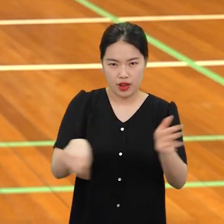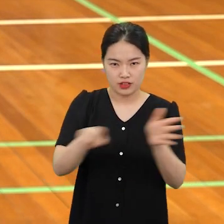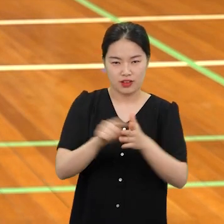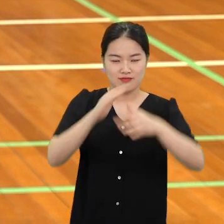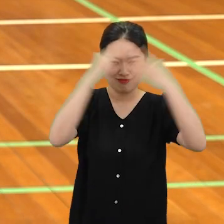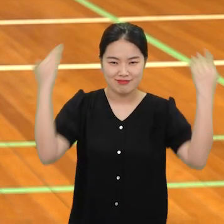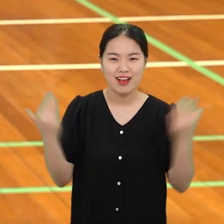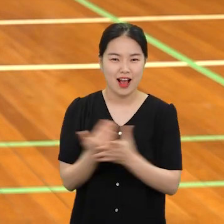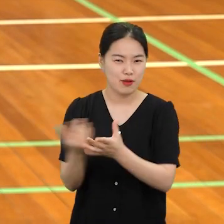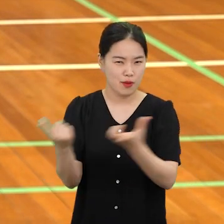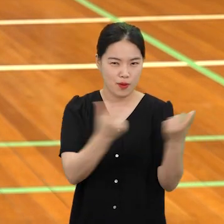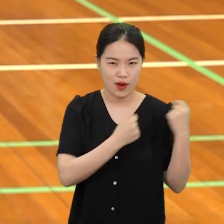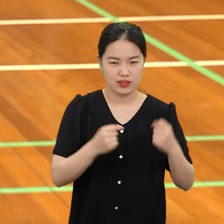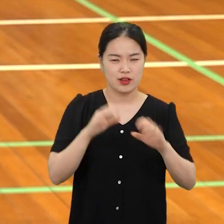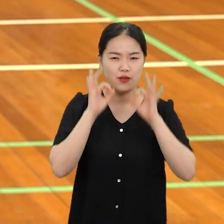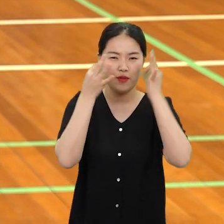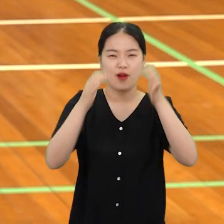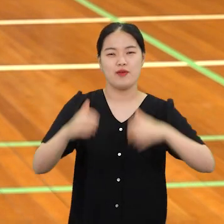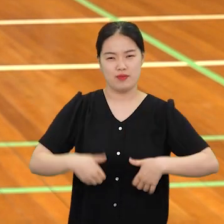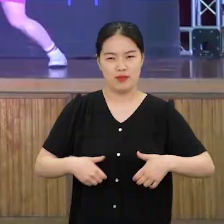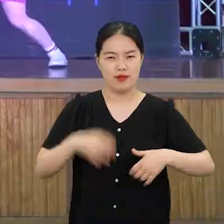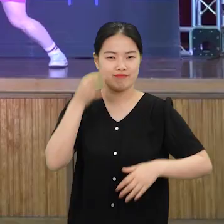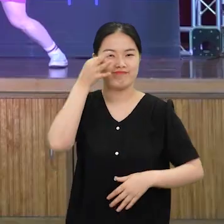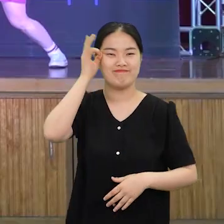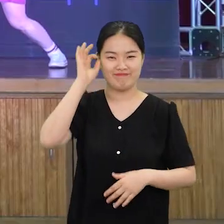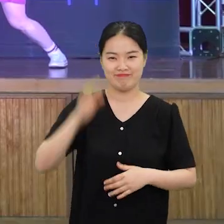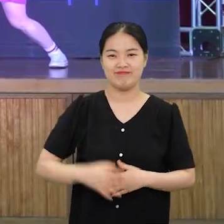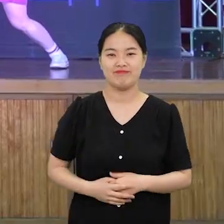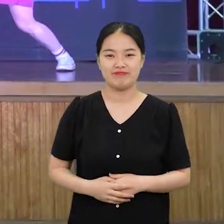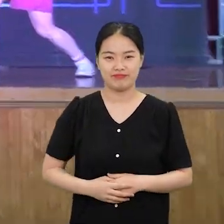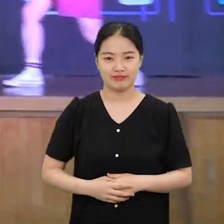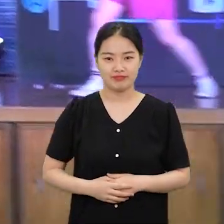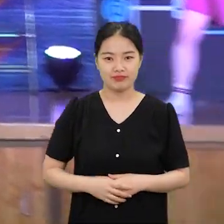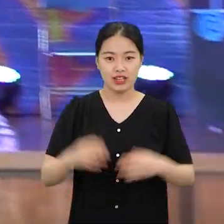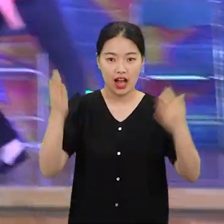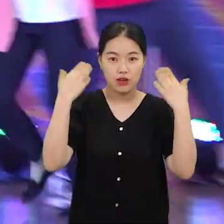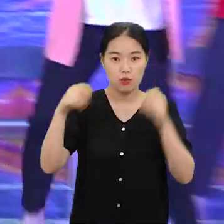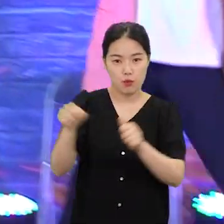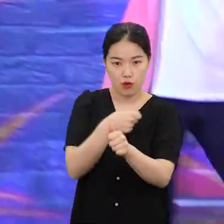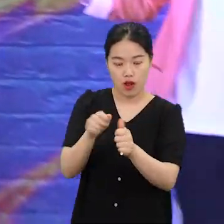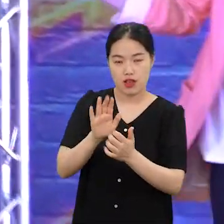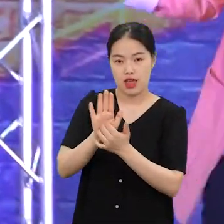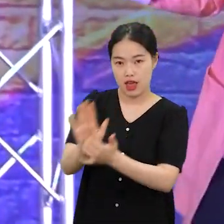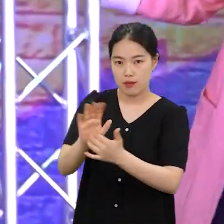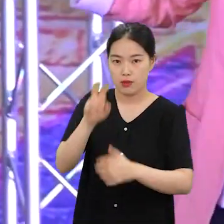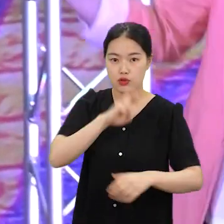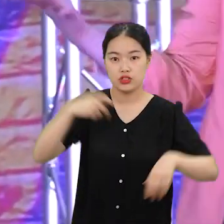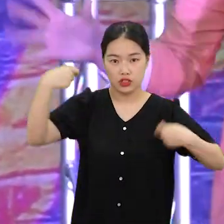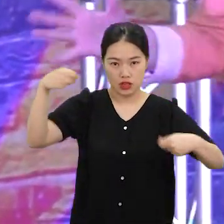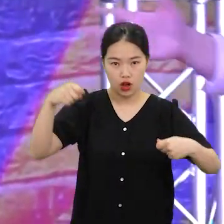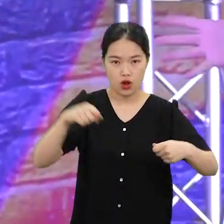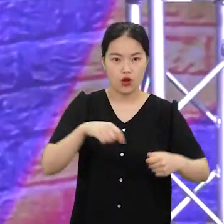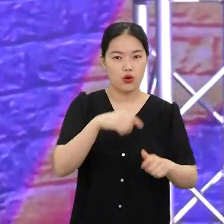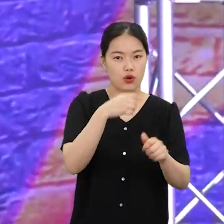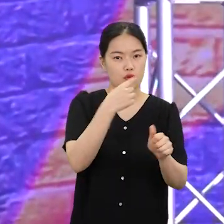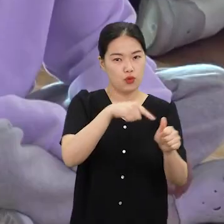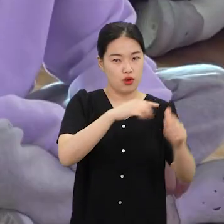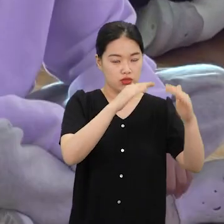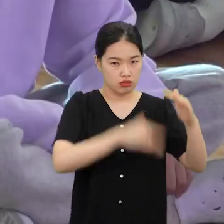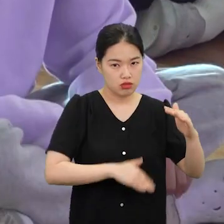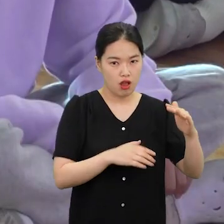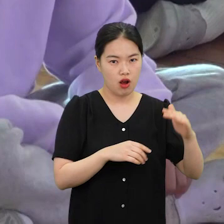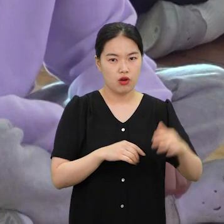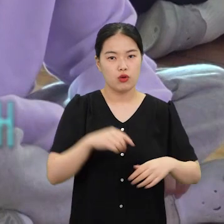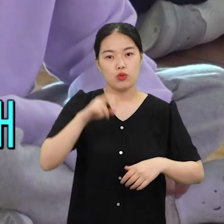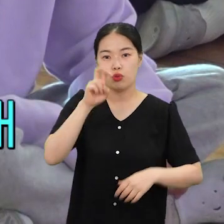모두가 노력해야 된다는 것을 알게 되었어요. 학교폭력 예방 뮤지컬은 교육적인 내용을 친근하게